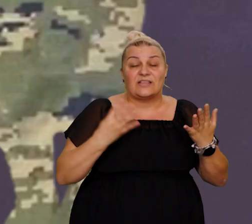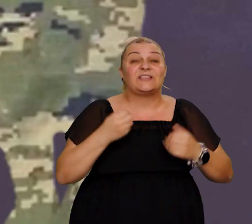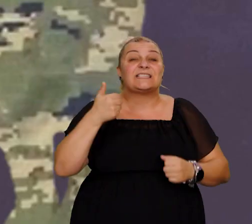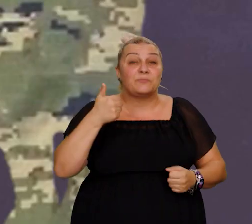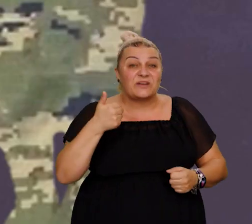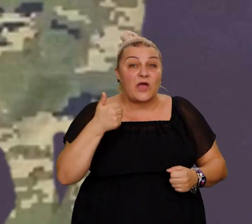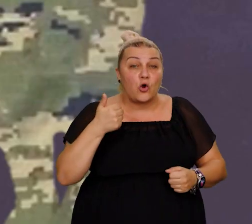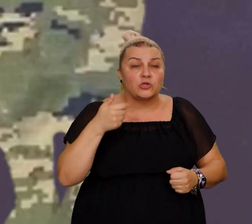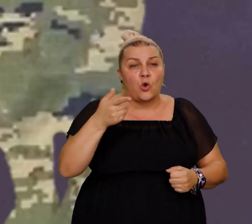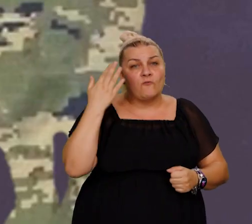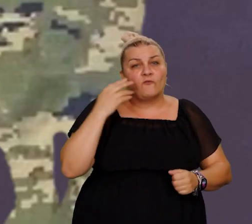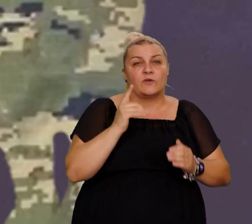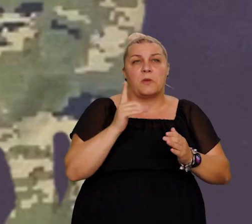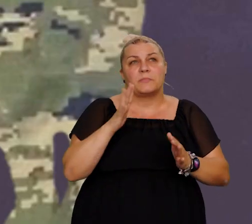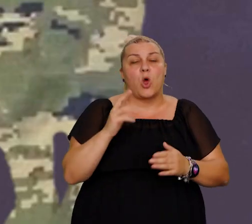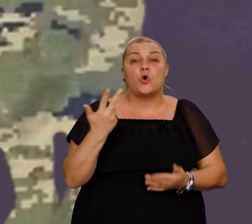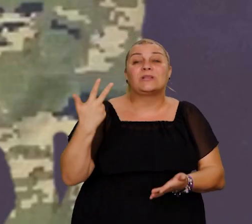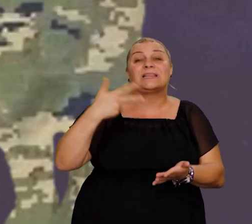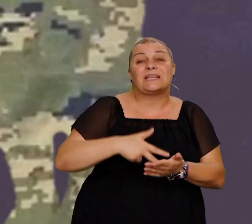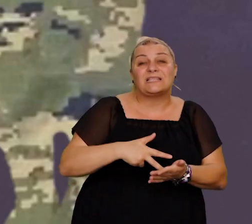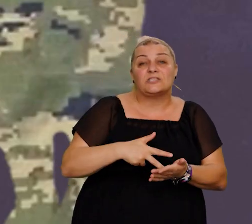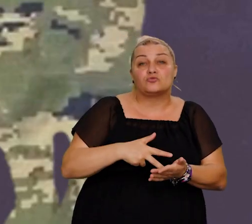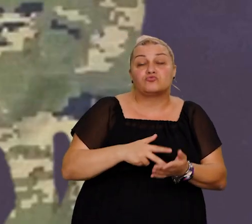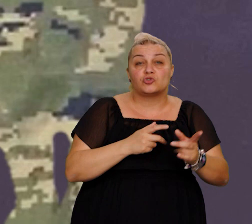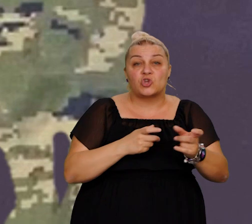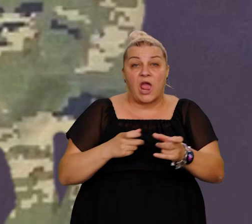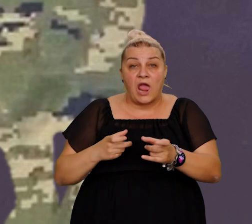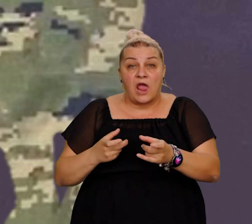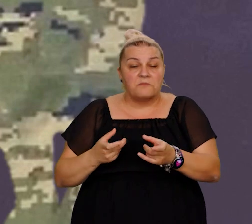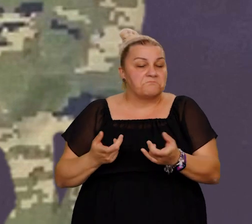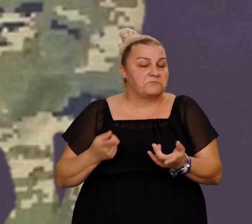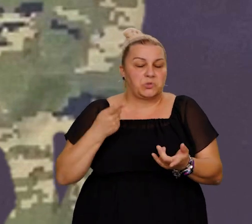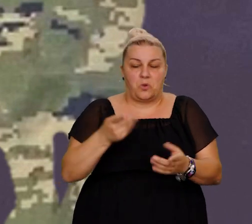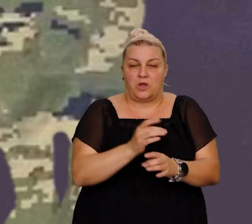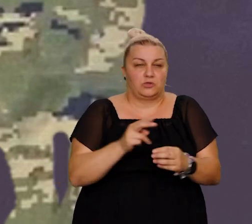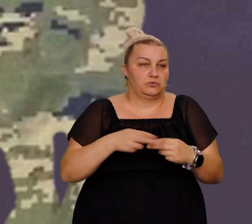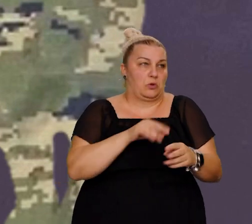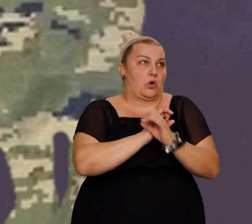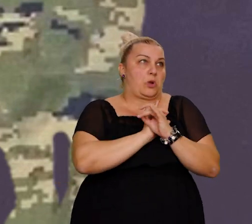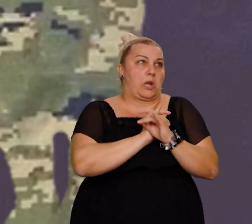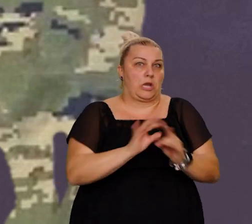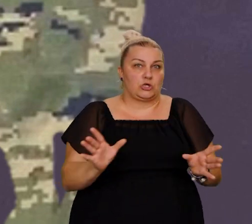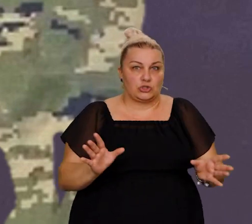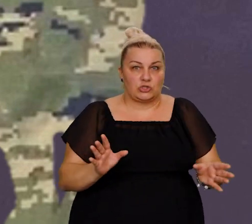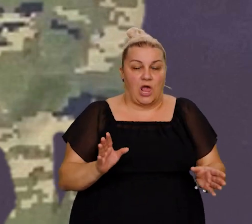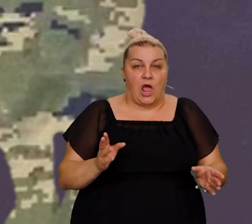Splitsko-dalmatinskoj županiji bilo otprilike 3000 cijevi, to je ništa za